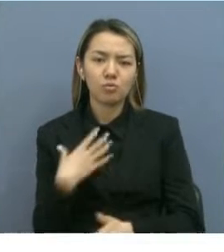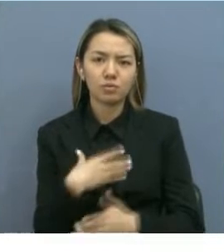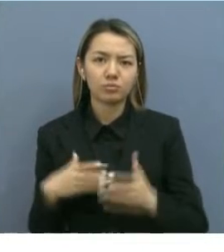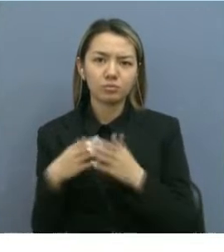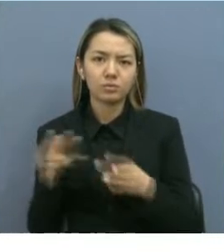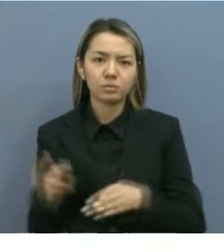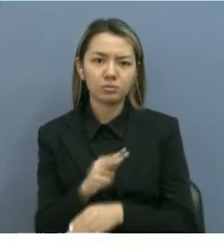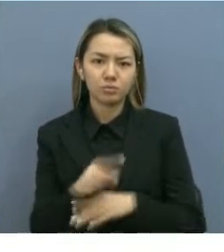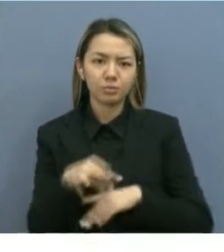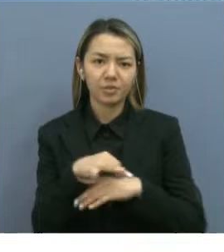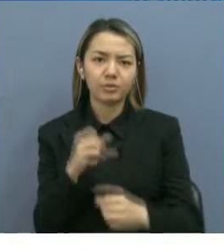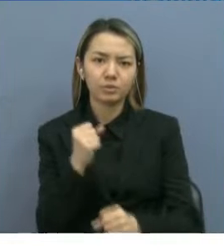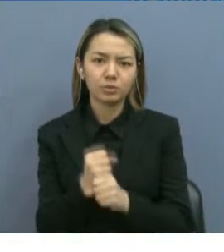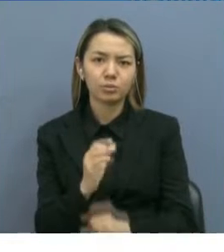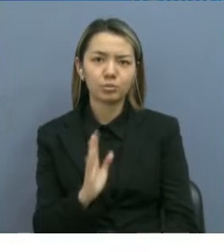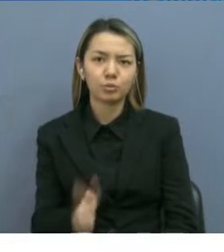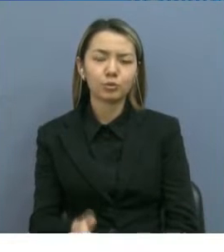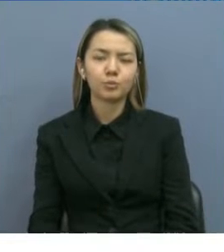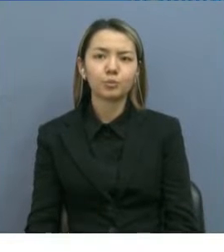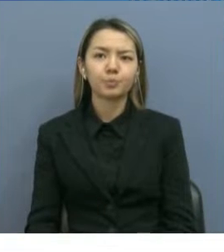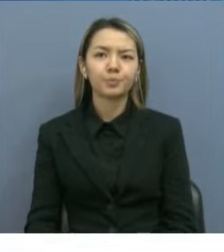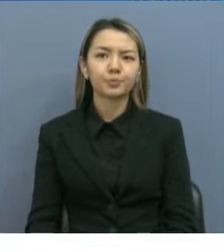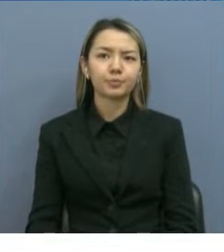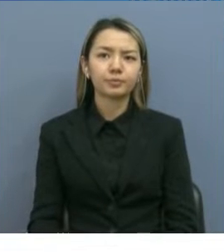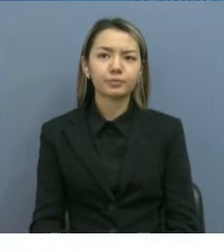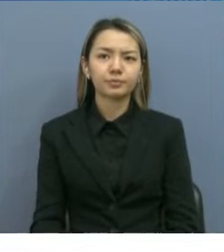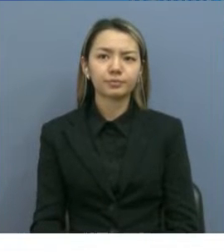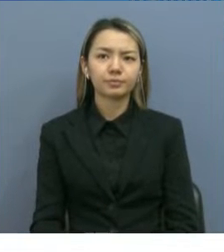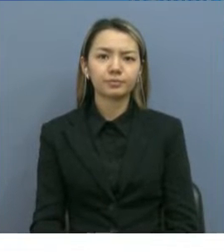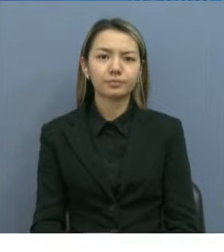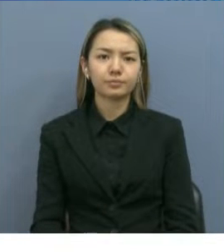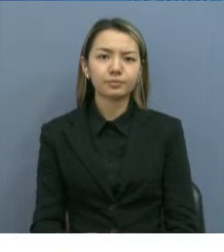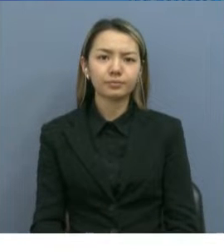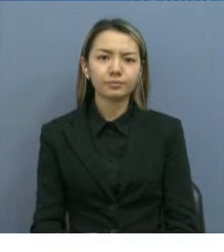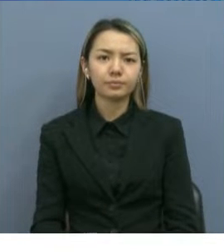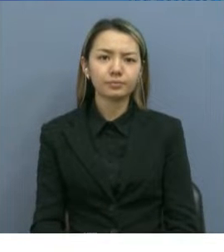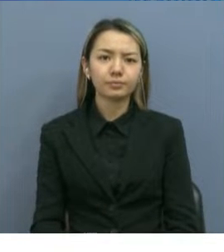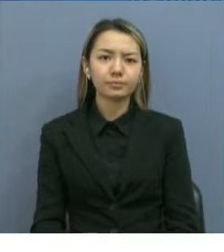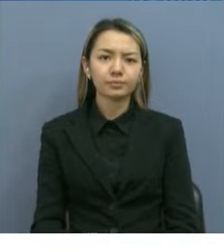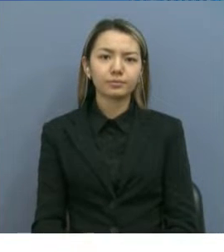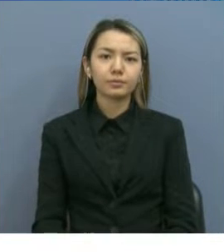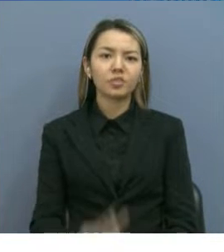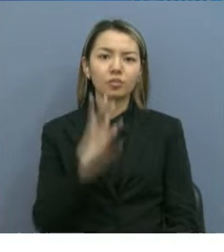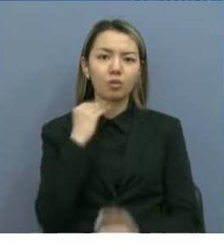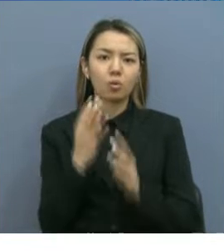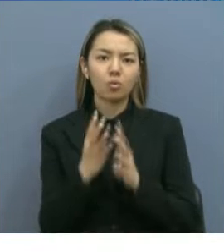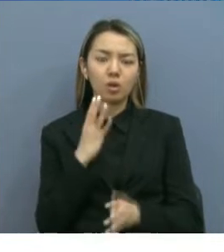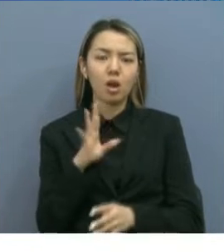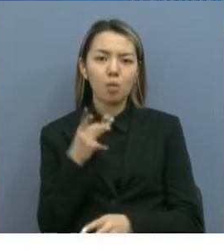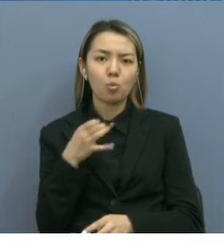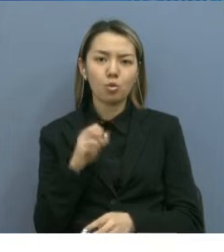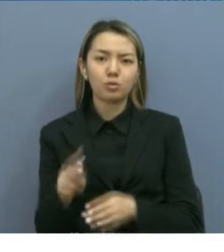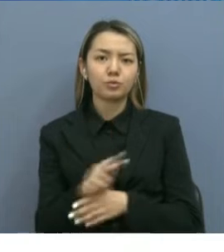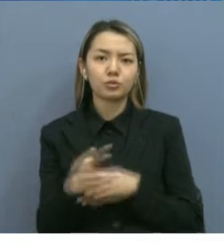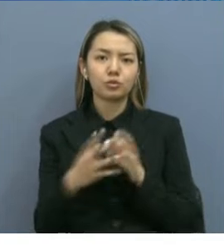нысанға жөндеу жасалады. Также будут реконструированы более 2500 социальных объектов. Сонымен қатар, тұрғын үй коммуналдық